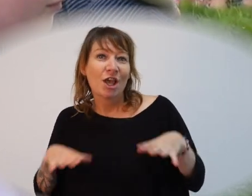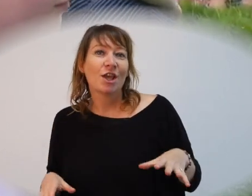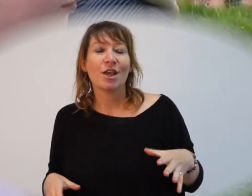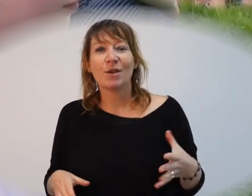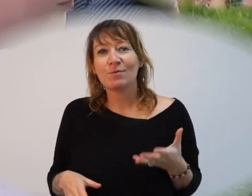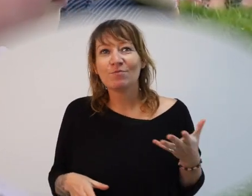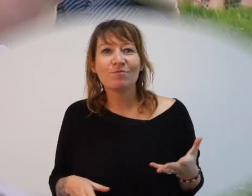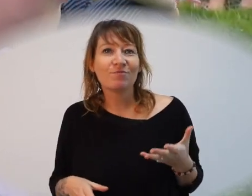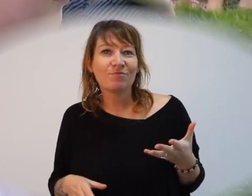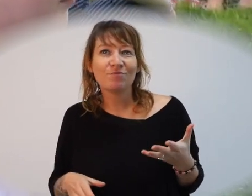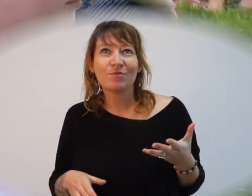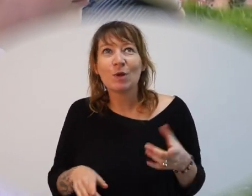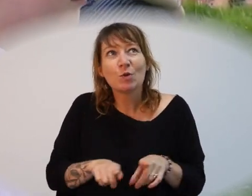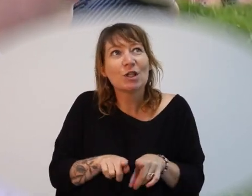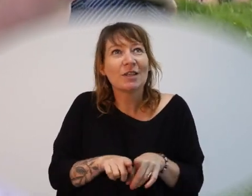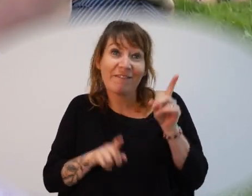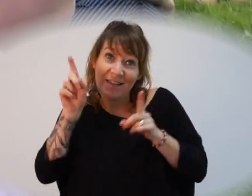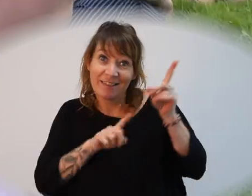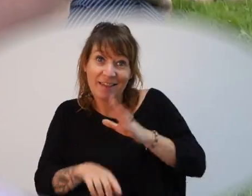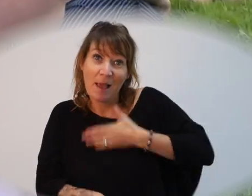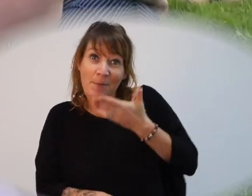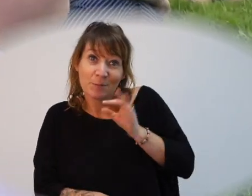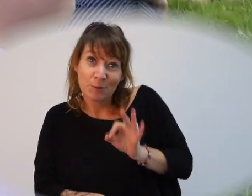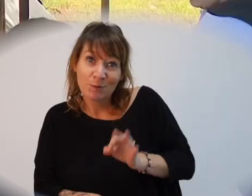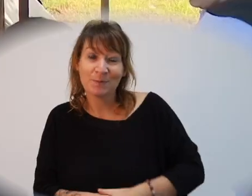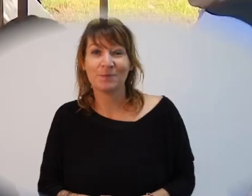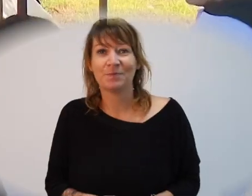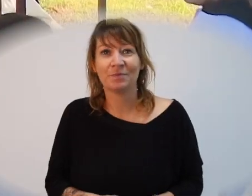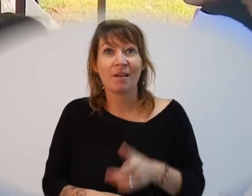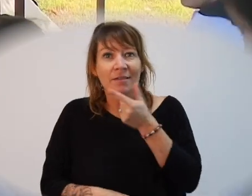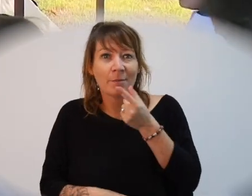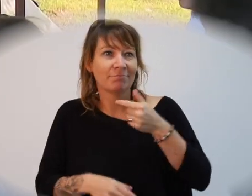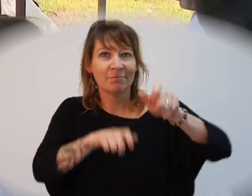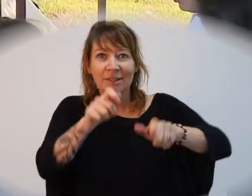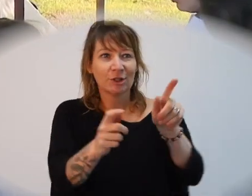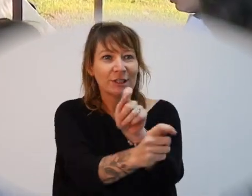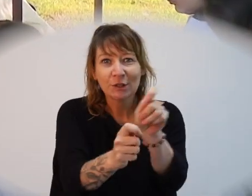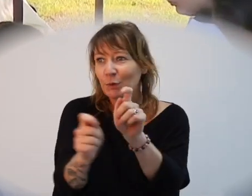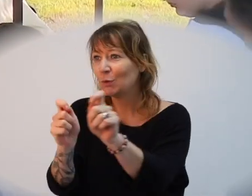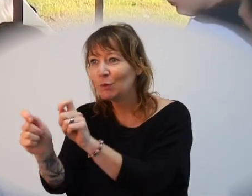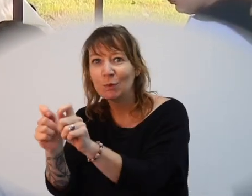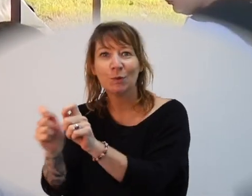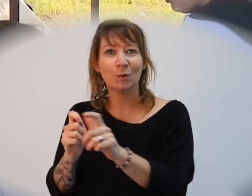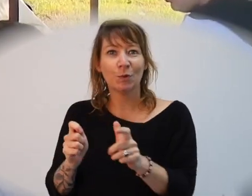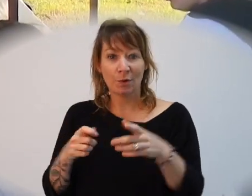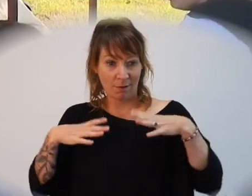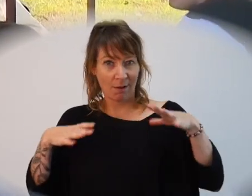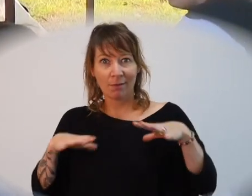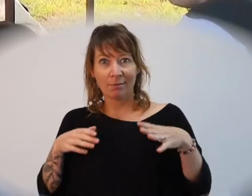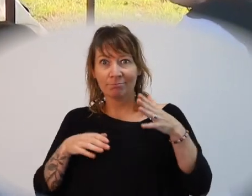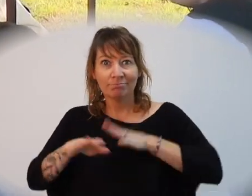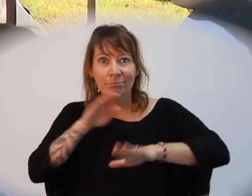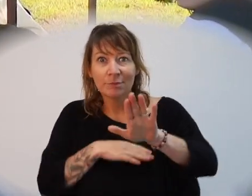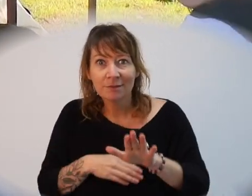se déguiser et un petit peu ce côté festif justement. C'est très sympa de voir les gens qui discutent, qui se déguisent